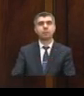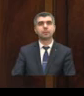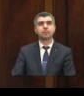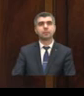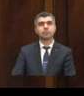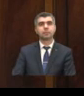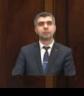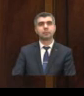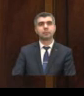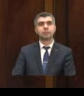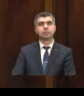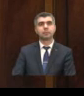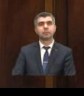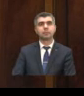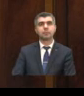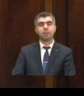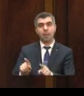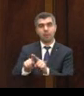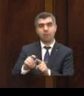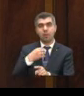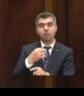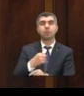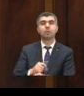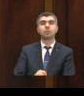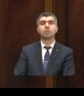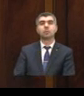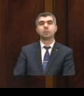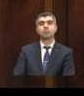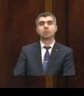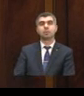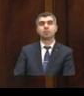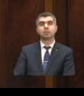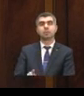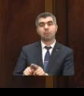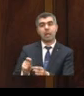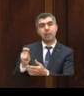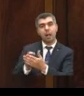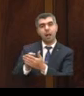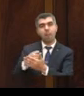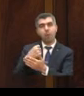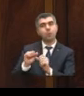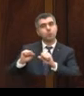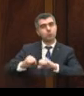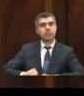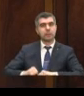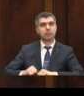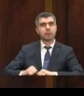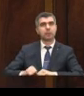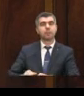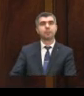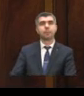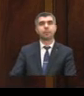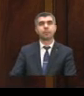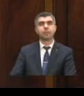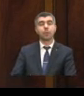إذا نرجو أن هذا الطلب يلقى استجابة من عندكم، لأن شوف